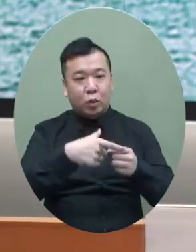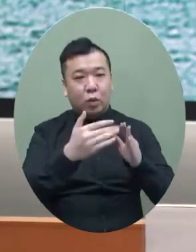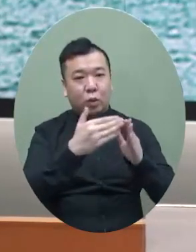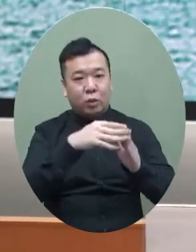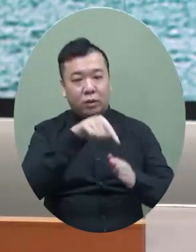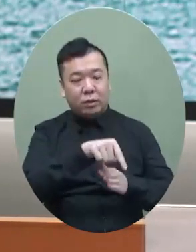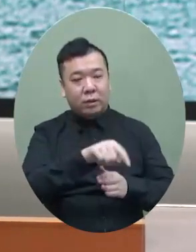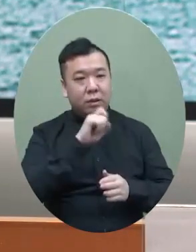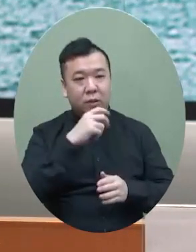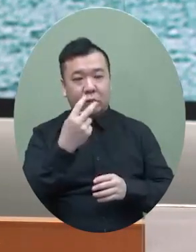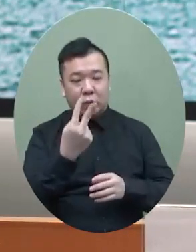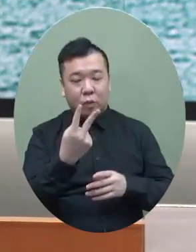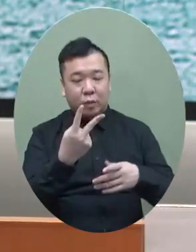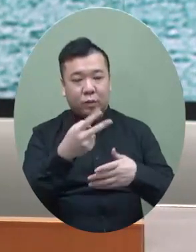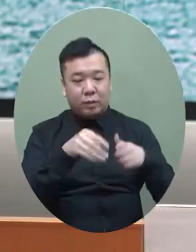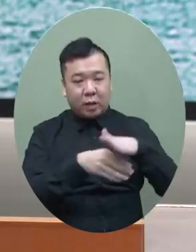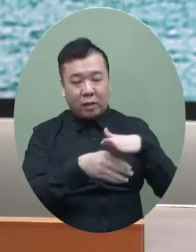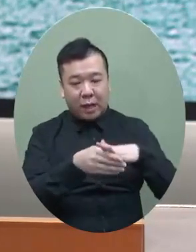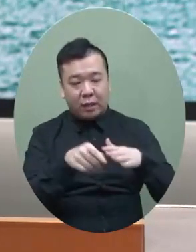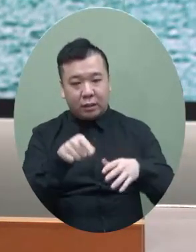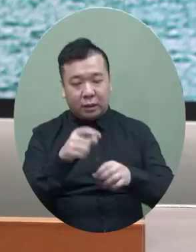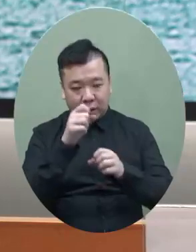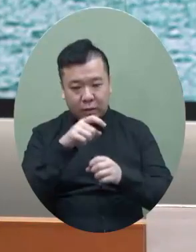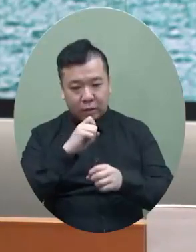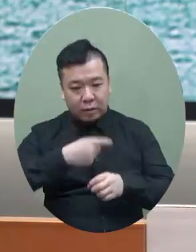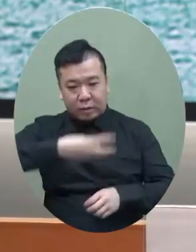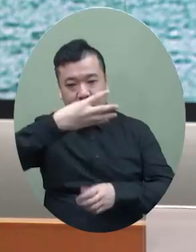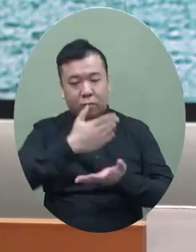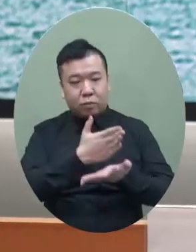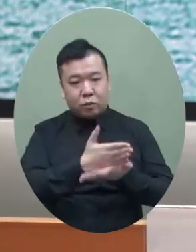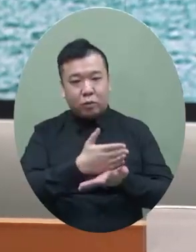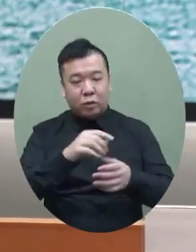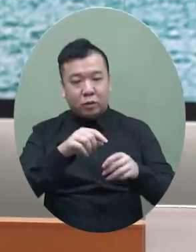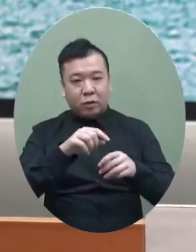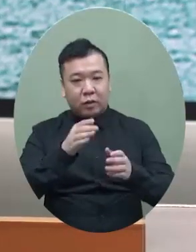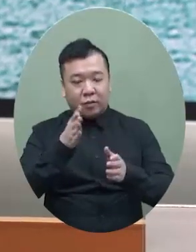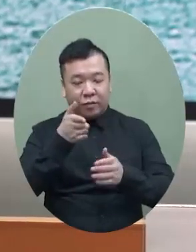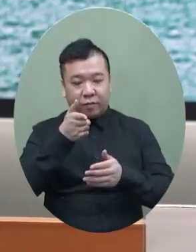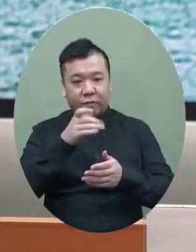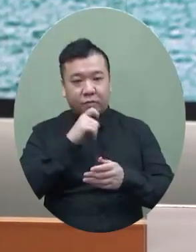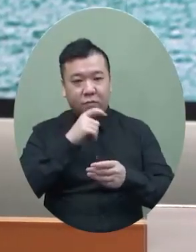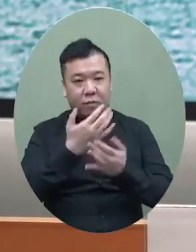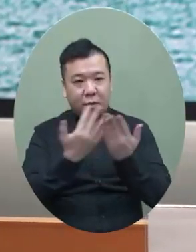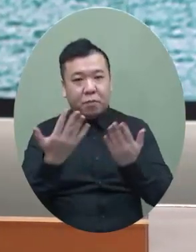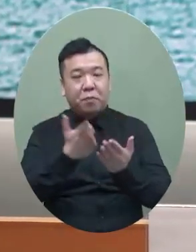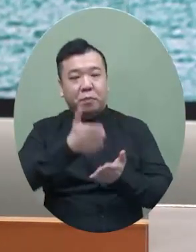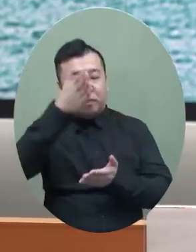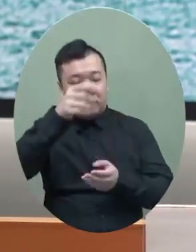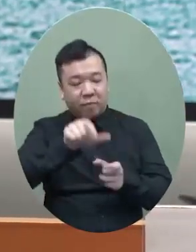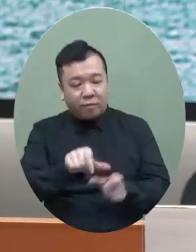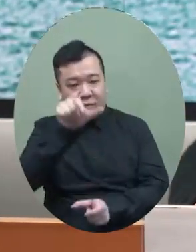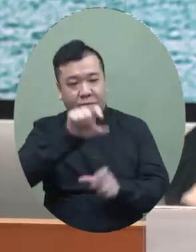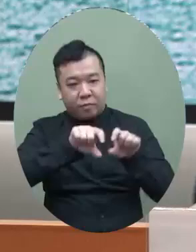啦。咁就係唔同層數、唔同方向嘅。咁我今日嘅報告係咁多，唔